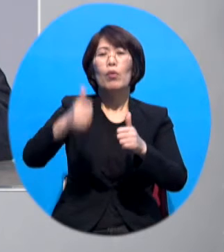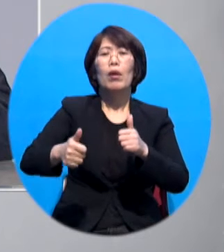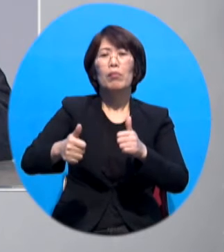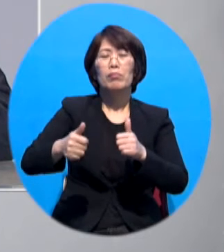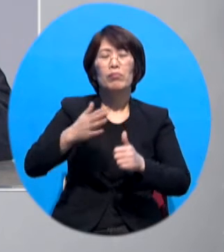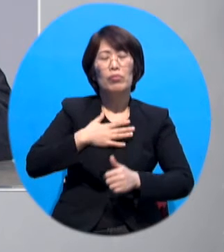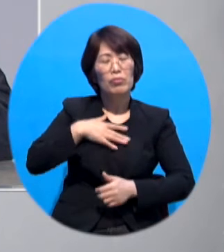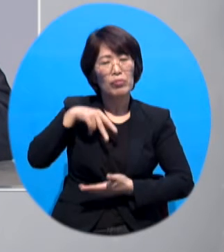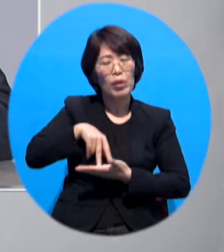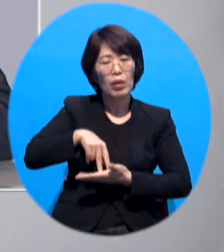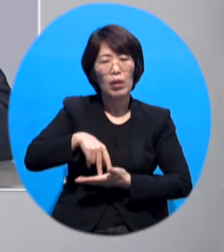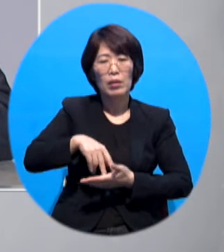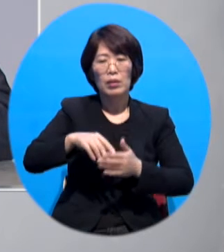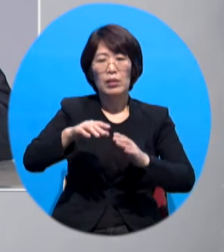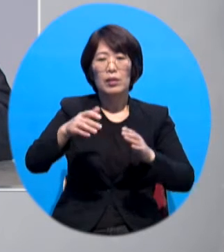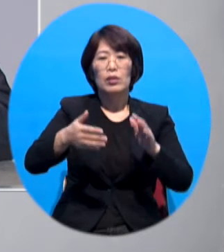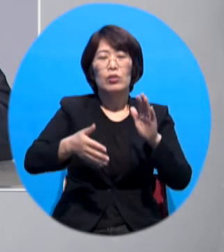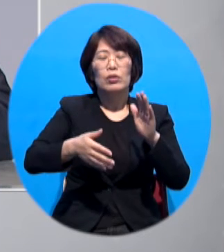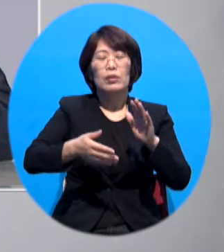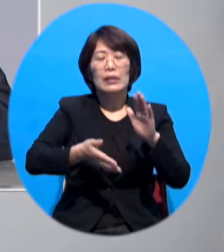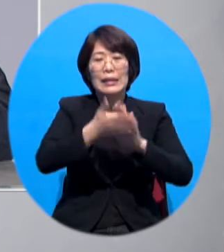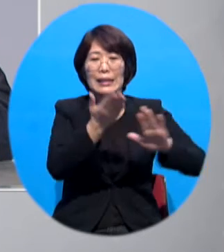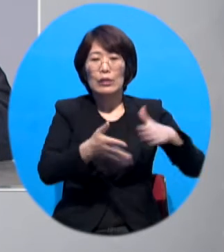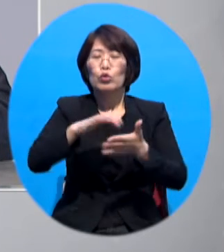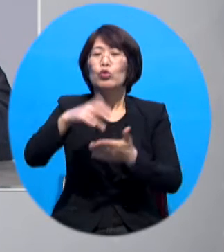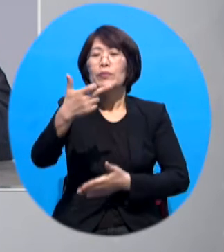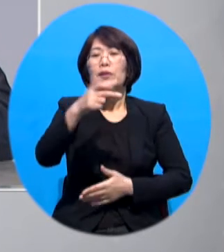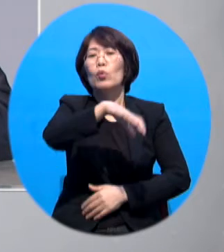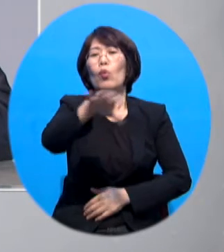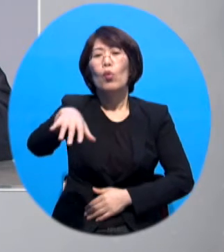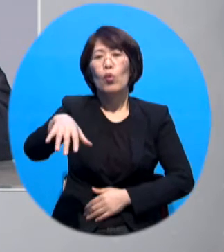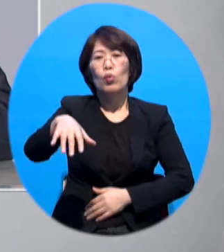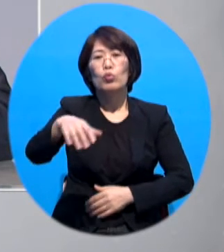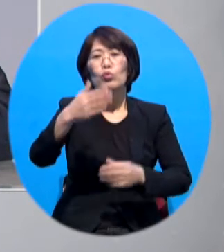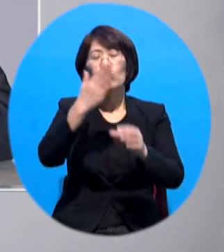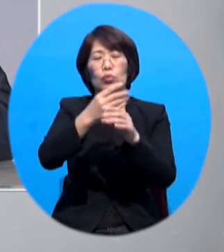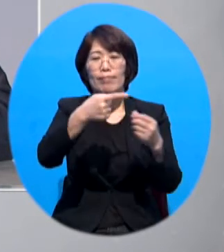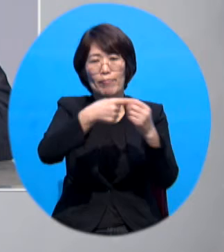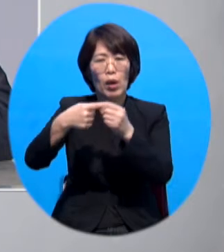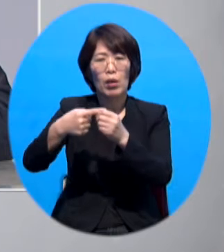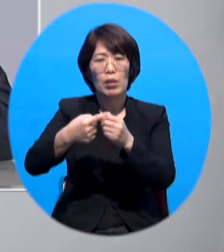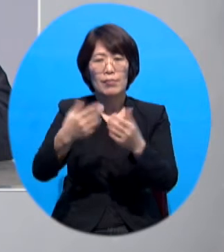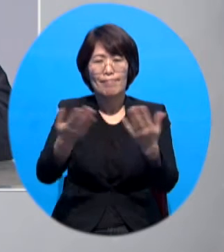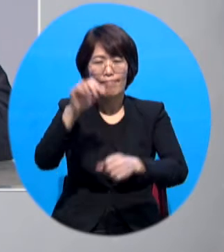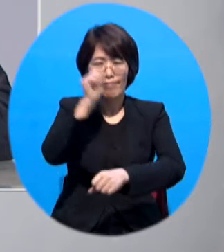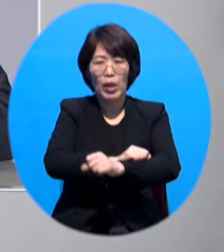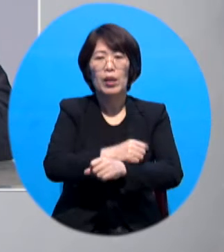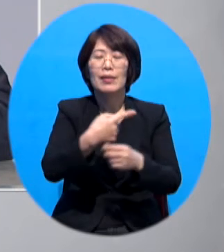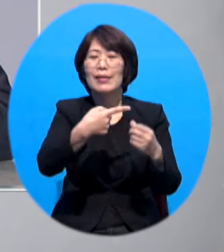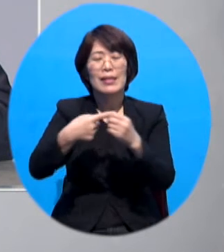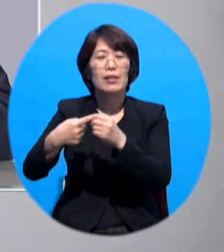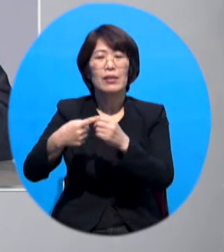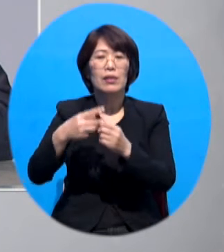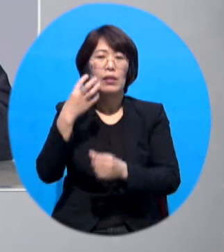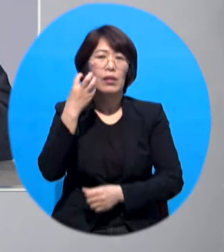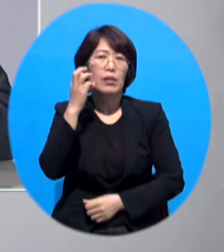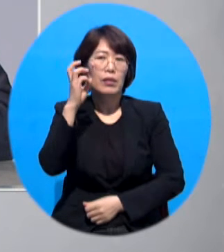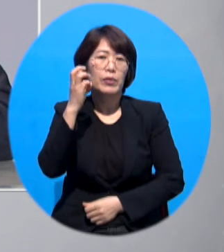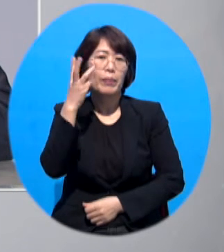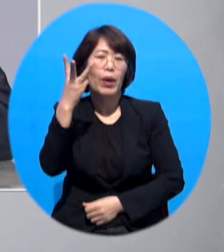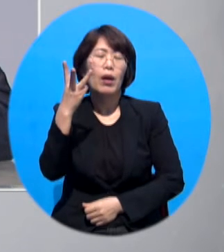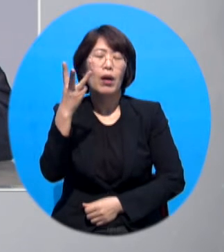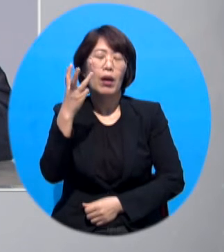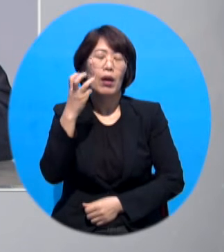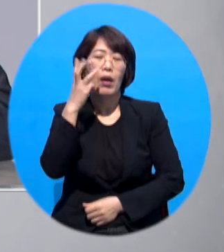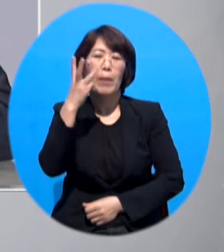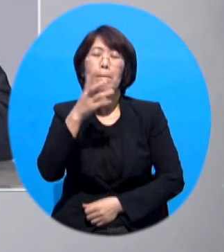정부 17개 시 도 교육감 중에서 정말 업무수행 치지도 1위를 33개월 이나 이렇게 선물을